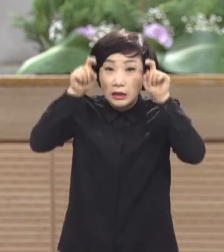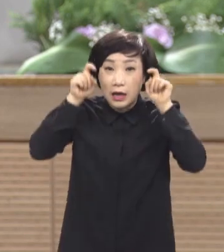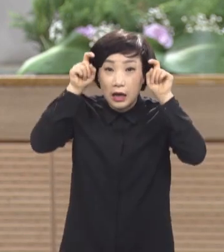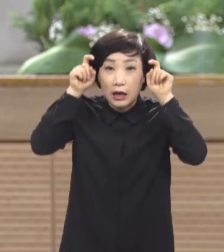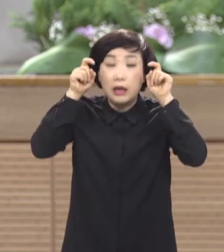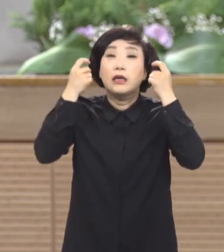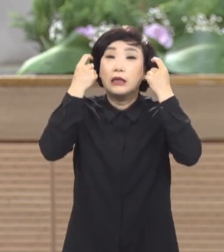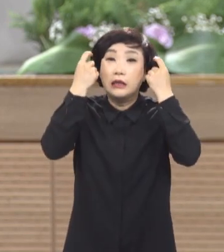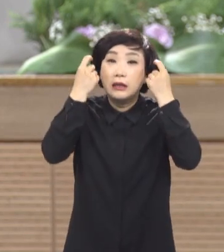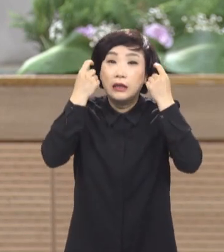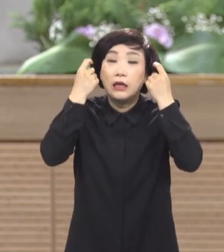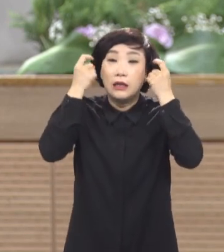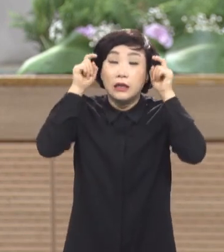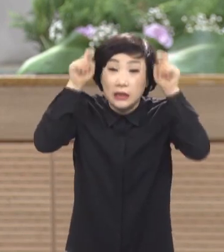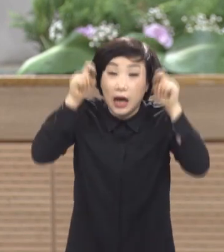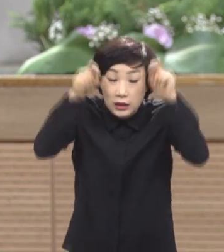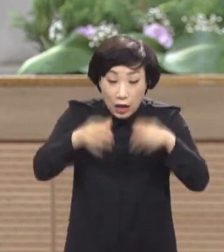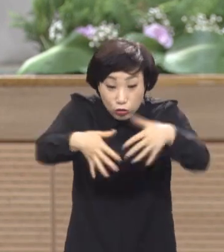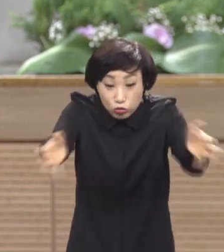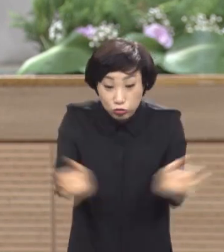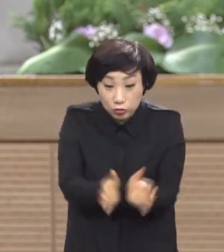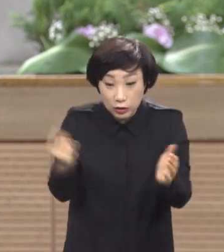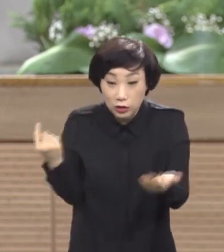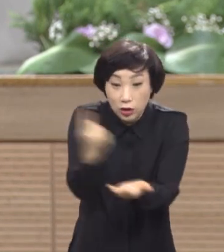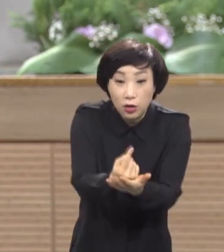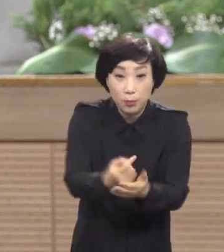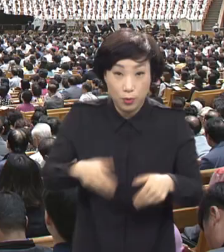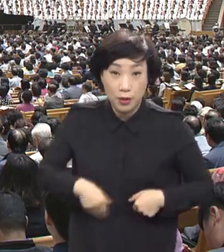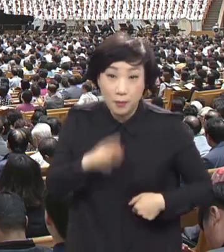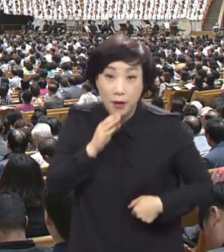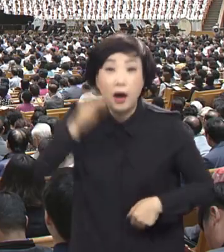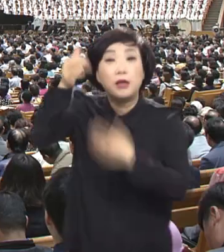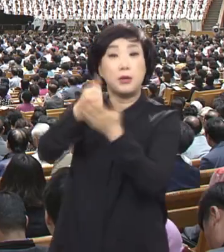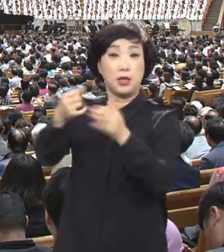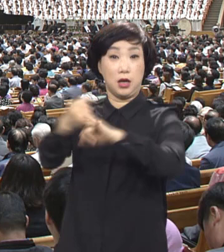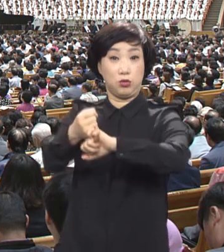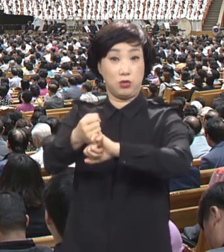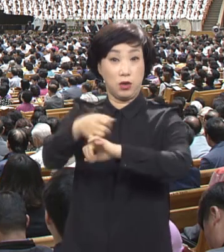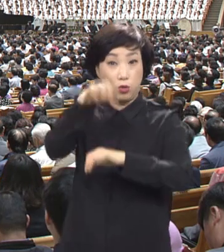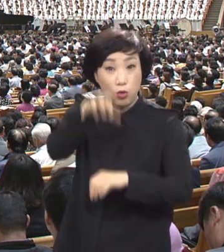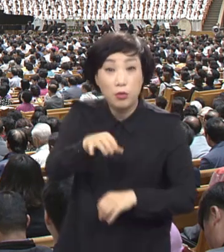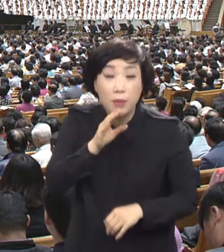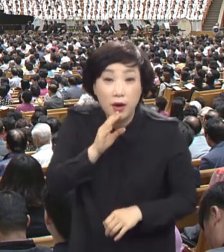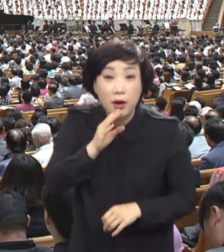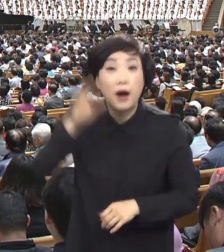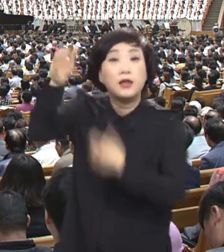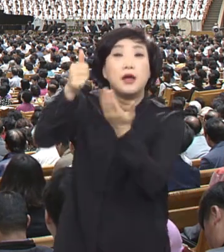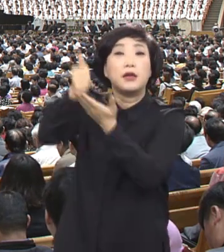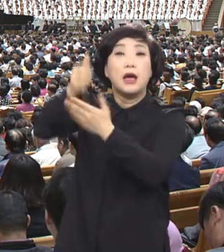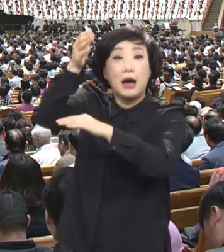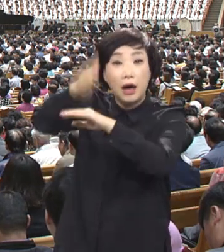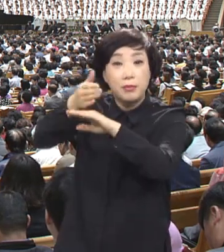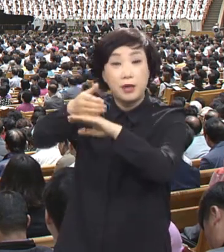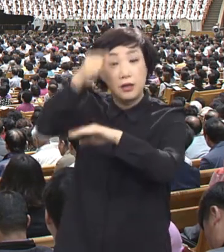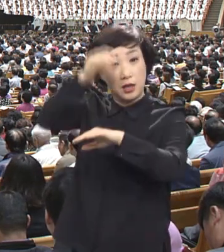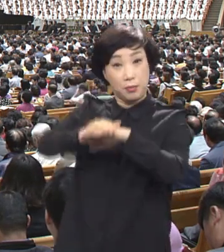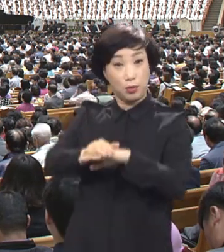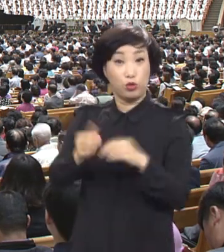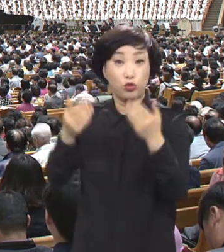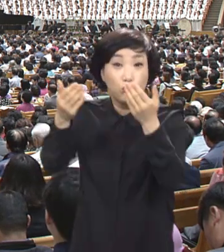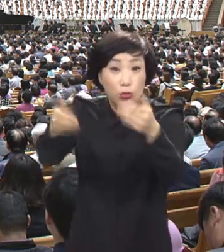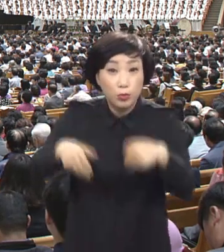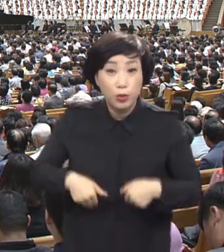반드시 하나님께 약속한 곳에서 하나님께 감사의 예배를